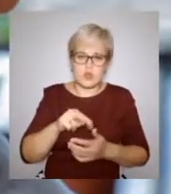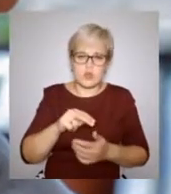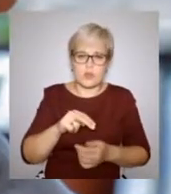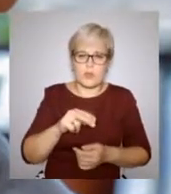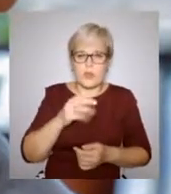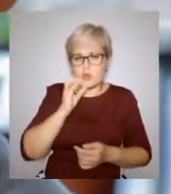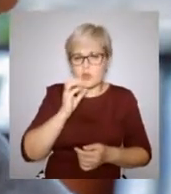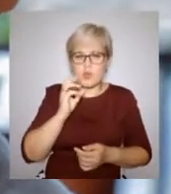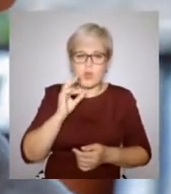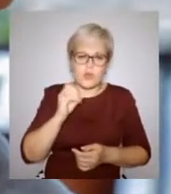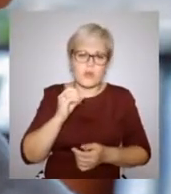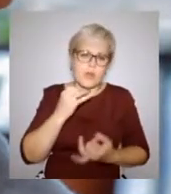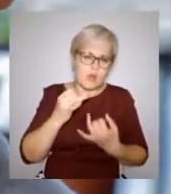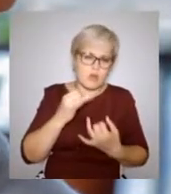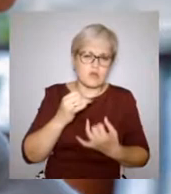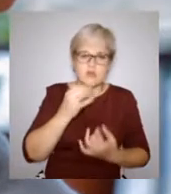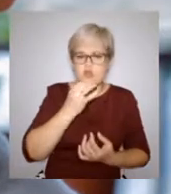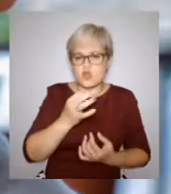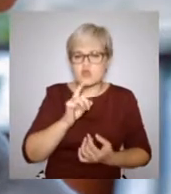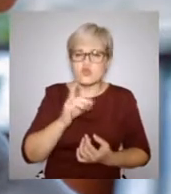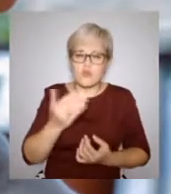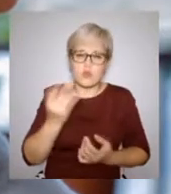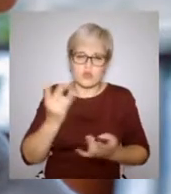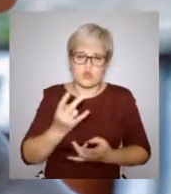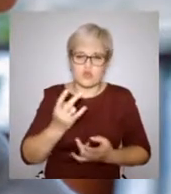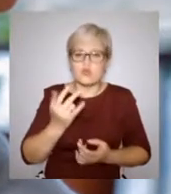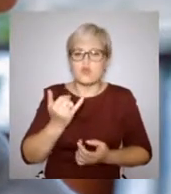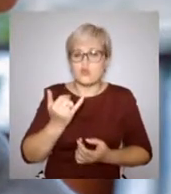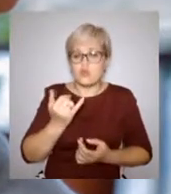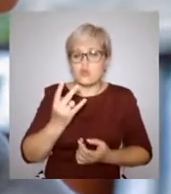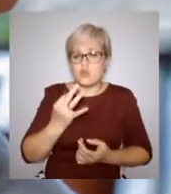или поговорим скажите что умножим вот это вот